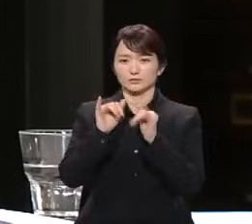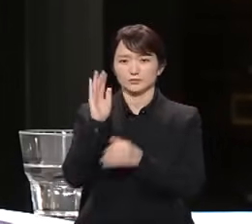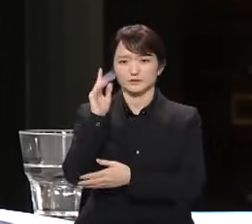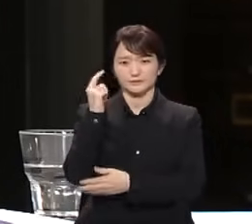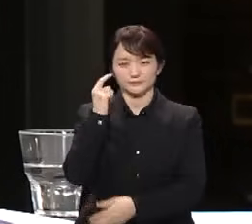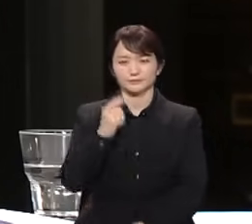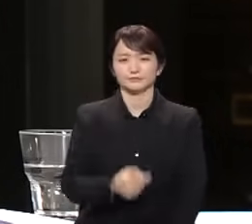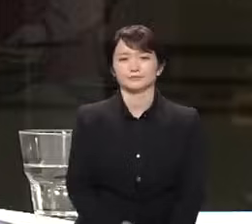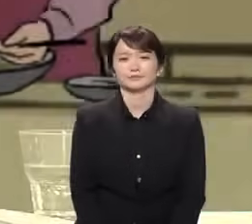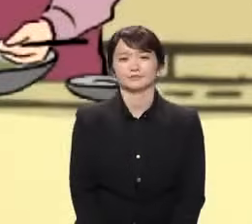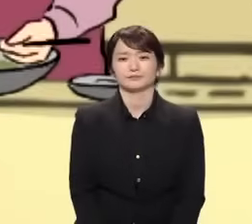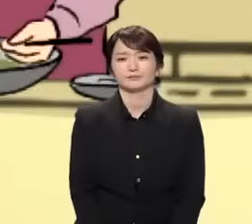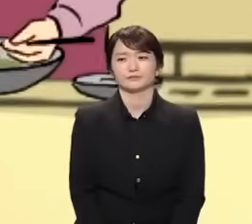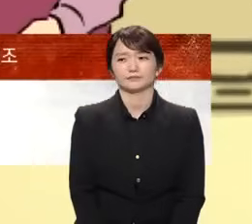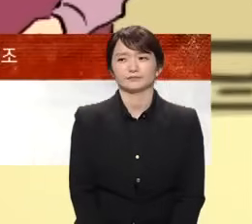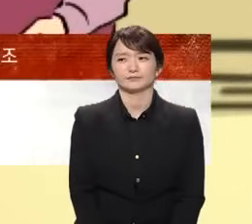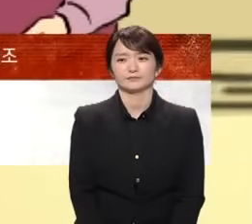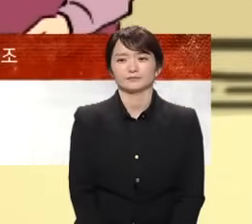들어보시죠.